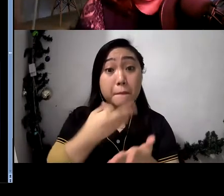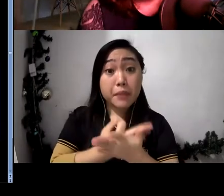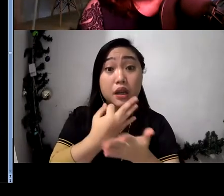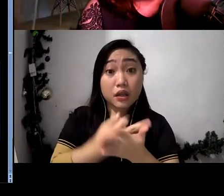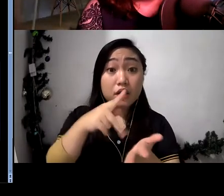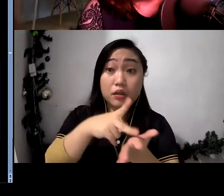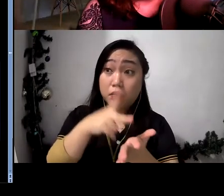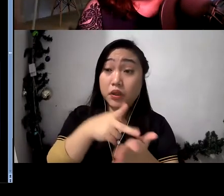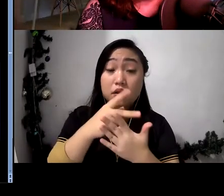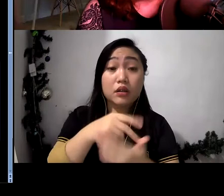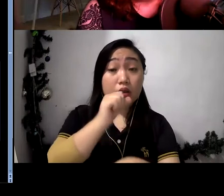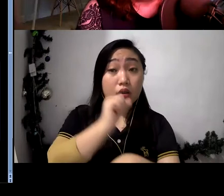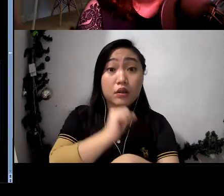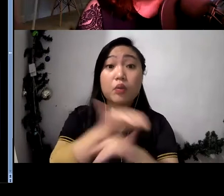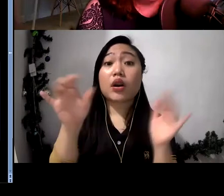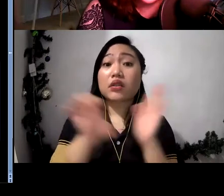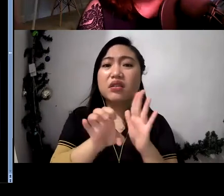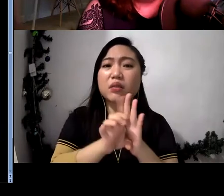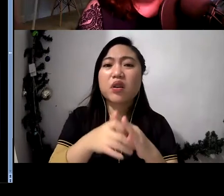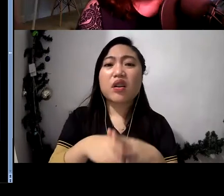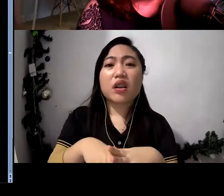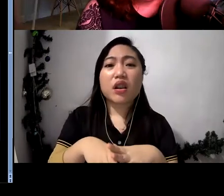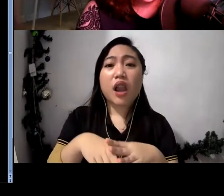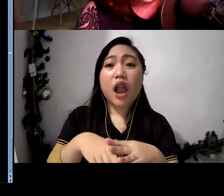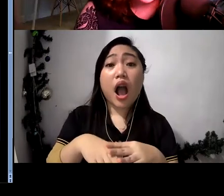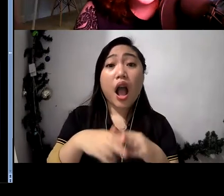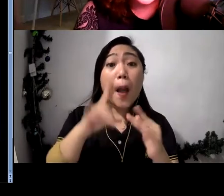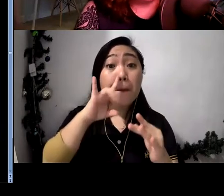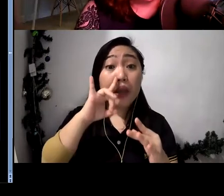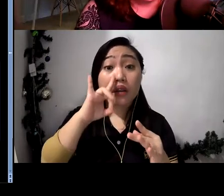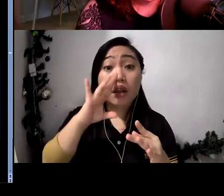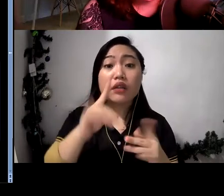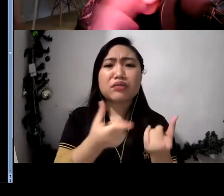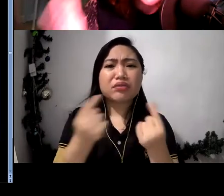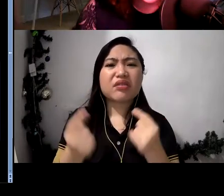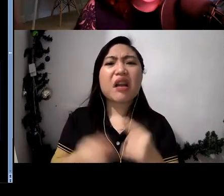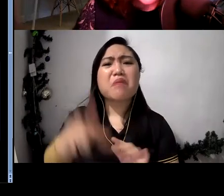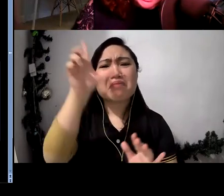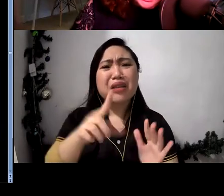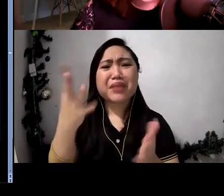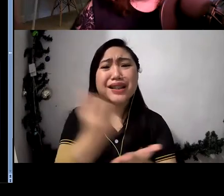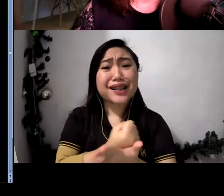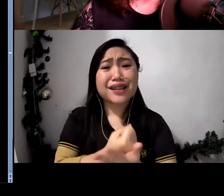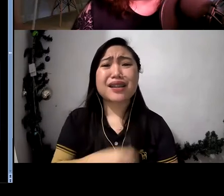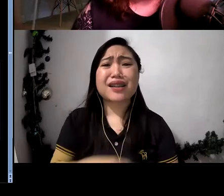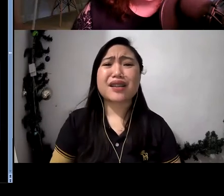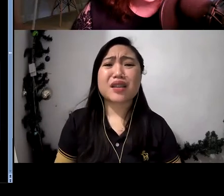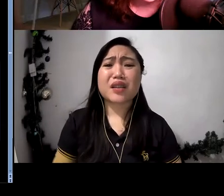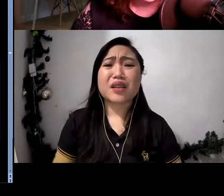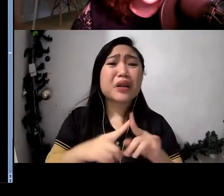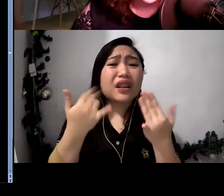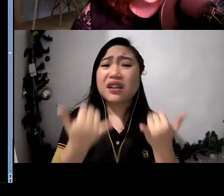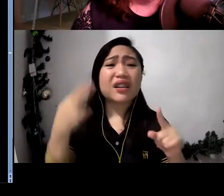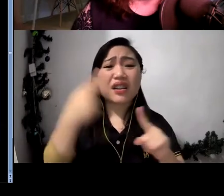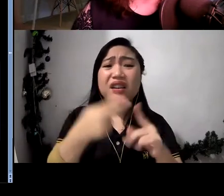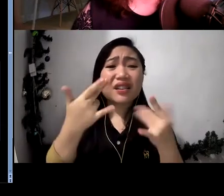mga similar na work, no, sa bahay. So ito yung sinasabi nila na hanggang ngayon, ito pa rin ba yung nakikita